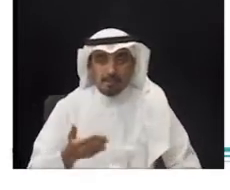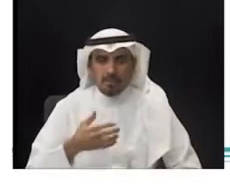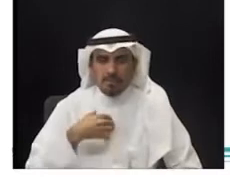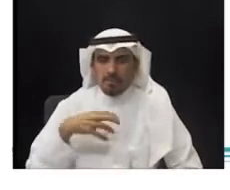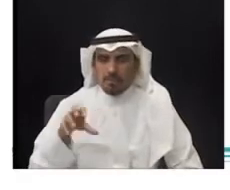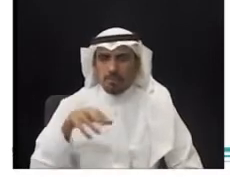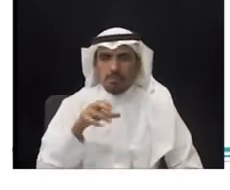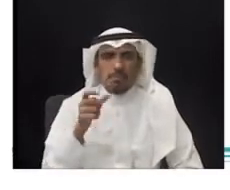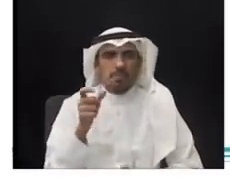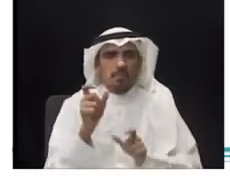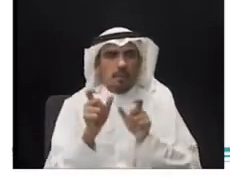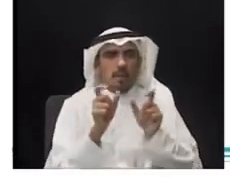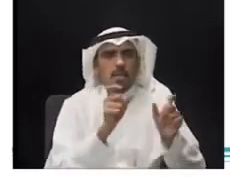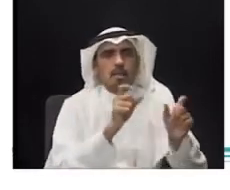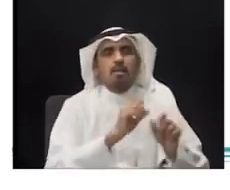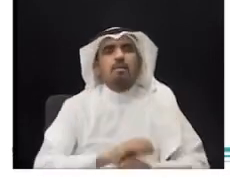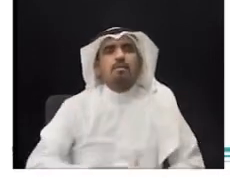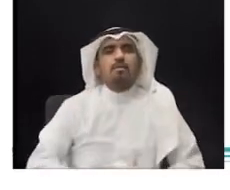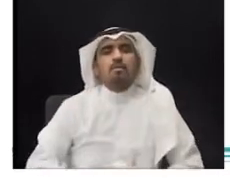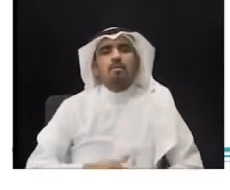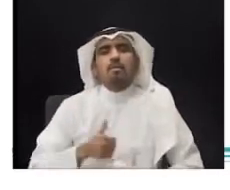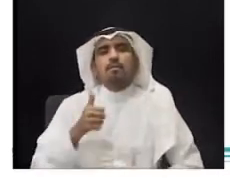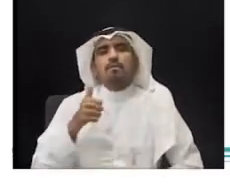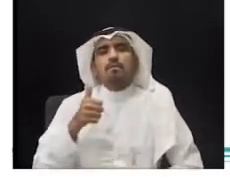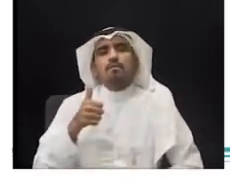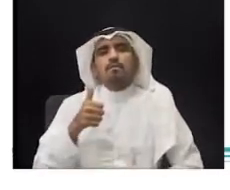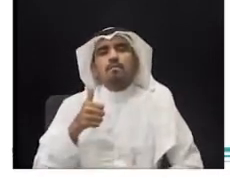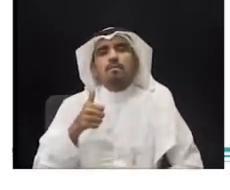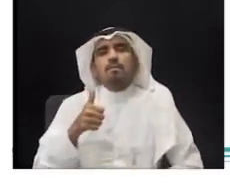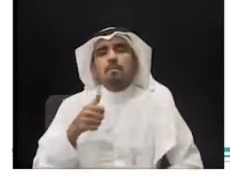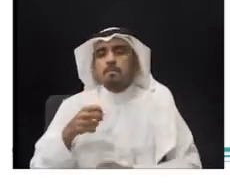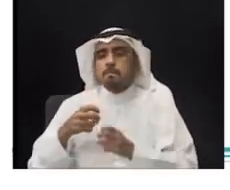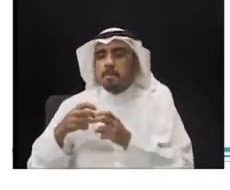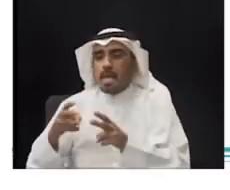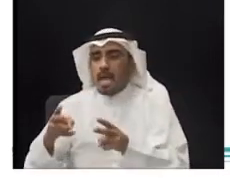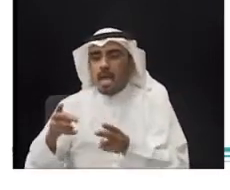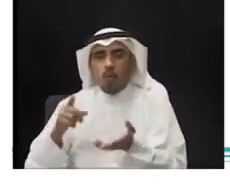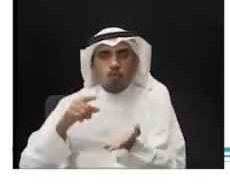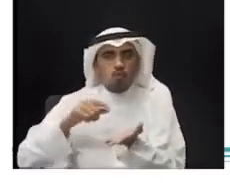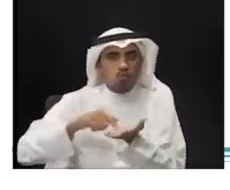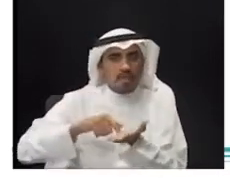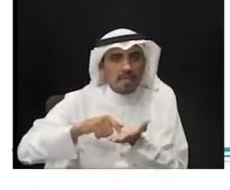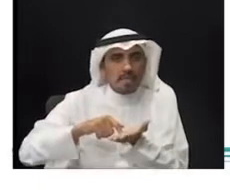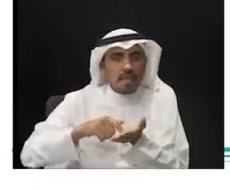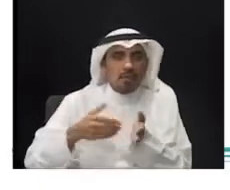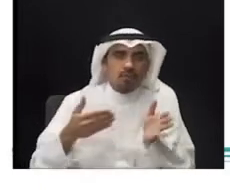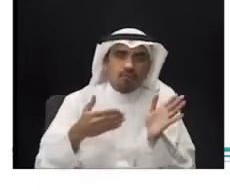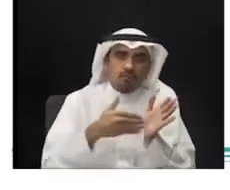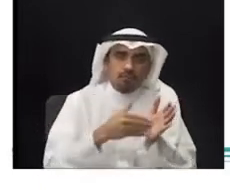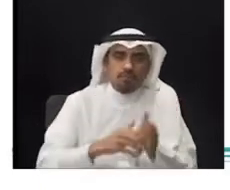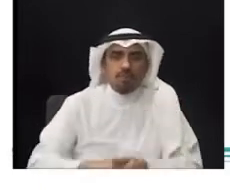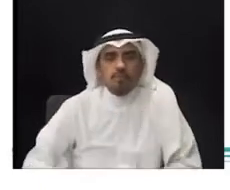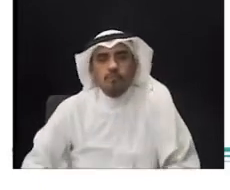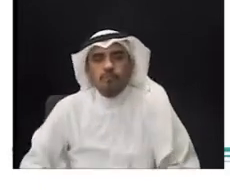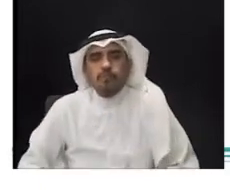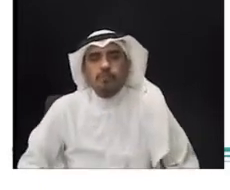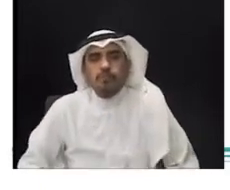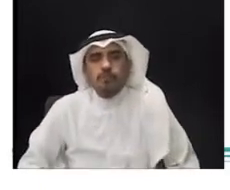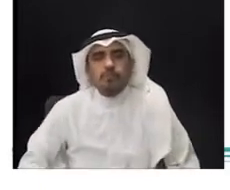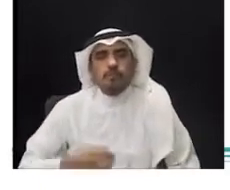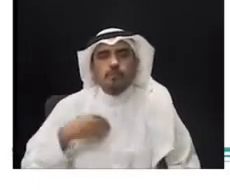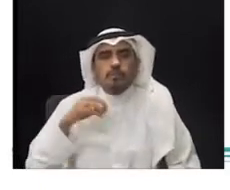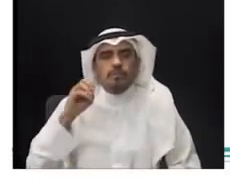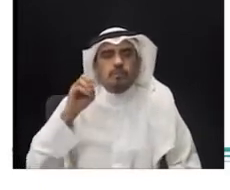الذي يلي توجد عندي مجموعة من الكلمات توجد فيها همزة، سواء كانت في البداية أو في المنتصف أو في